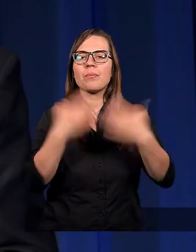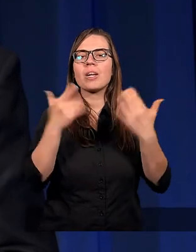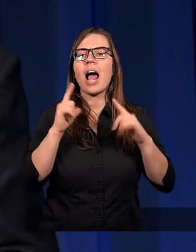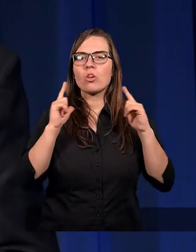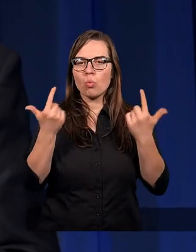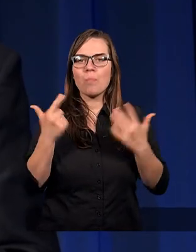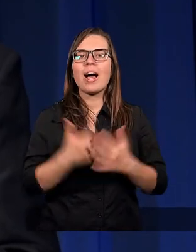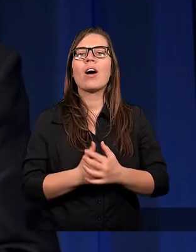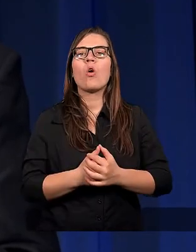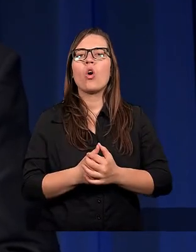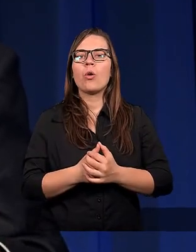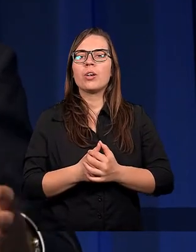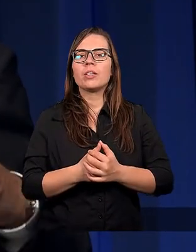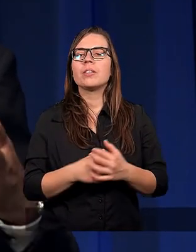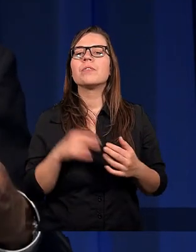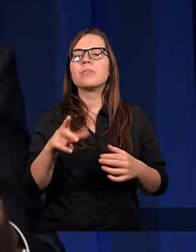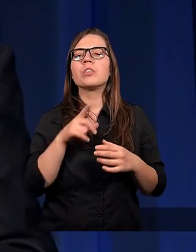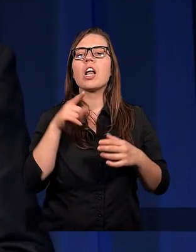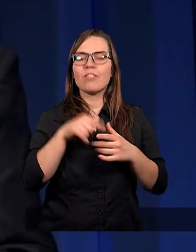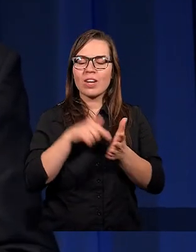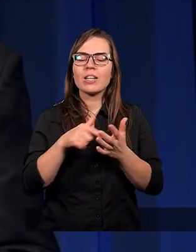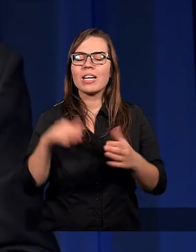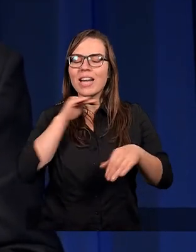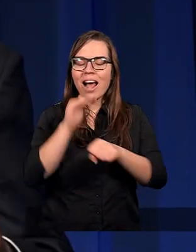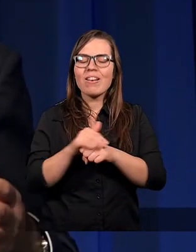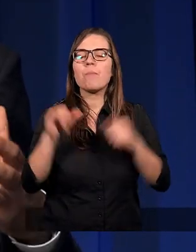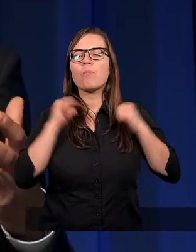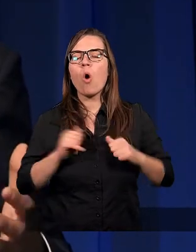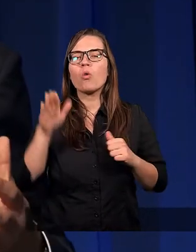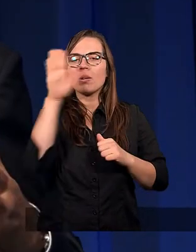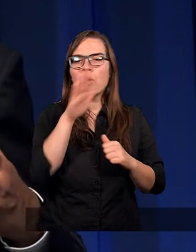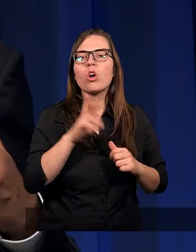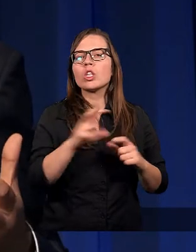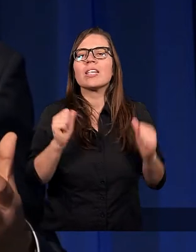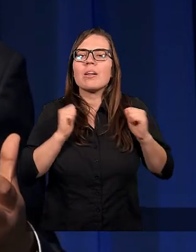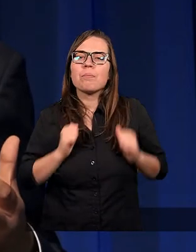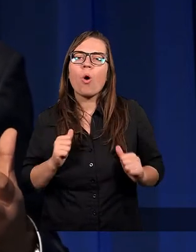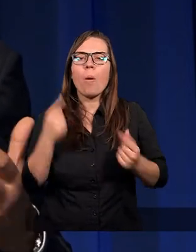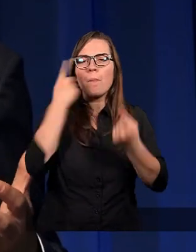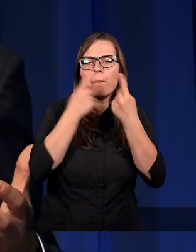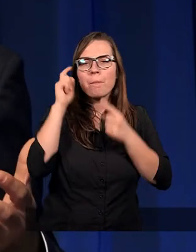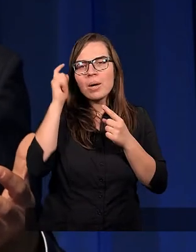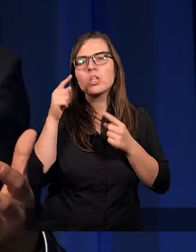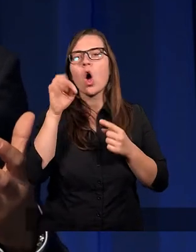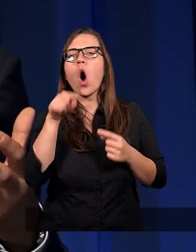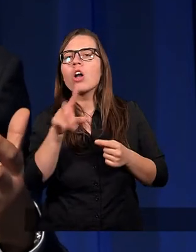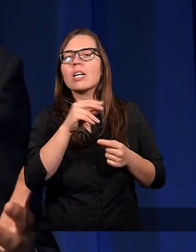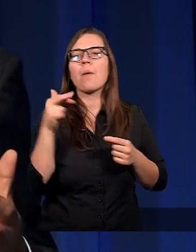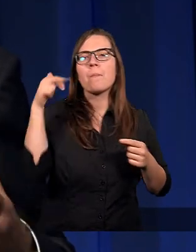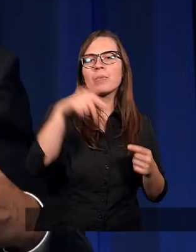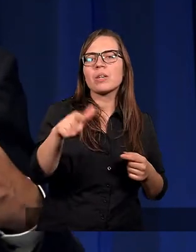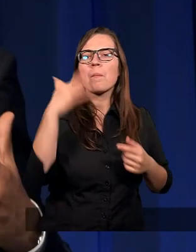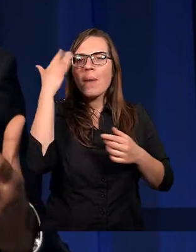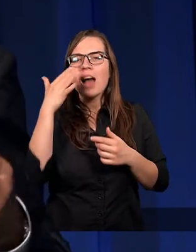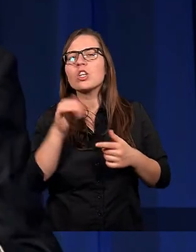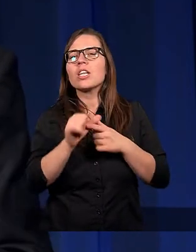Siódmego. Czy zawarłem pokój z Panem Bogiem? Czy spokojnie myślę o tym, że przyjdzie i to jest moje